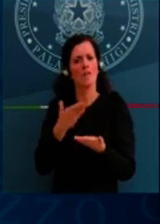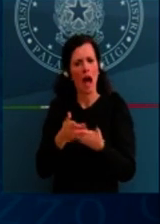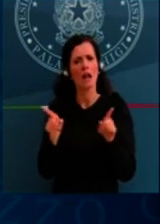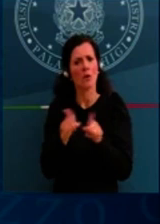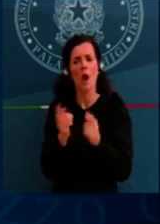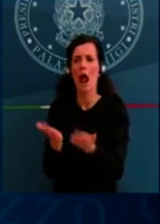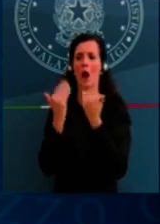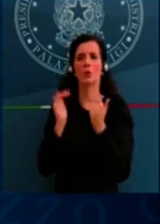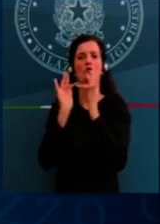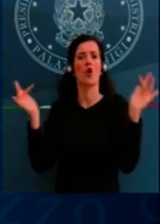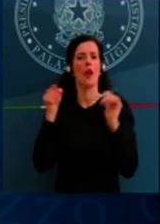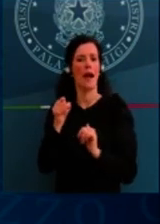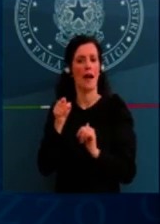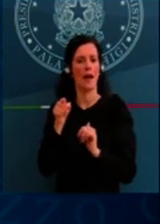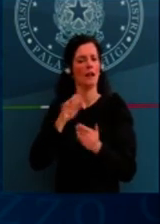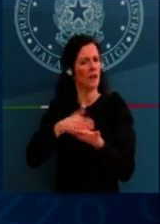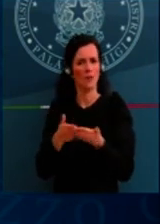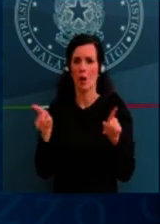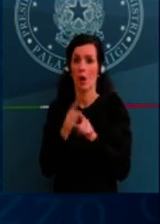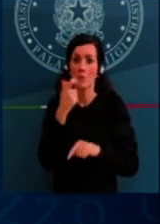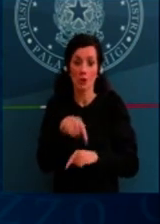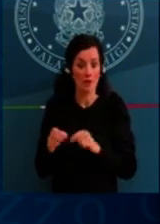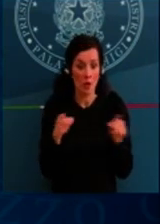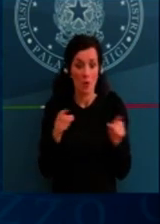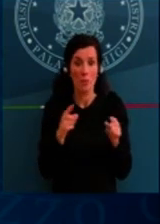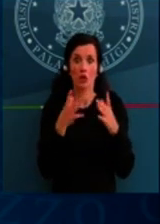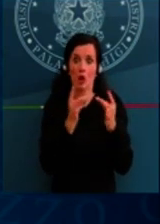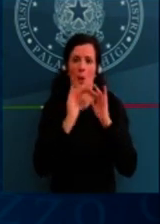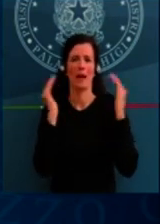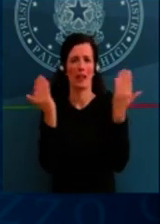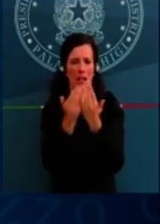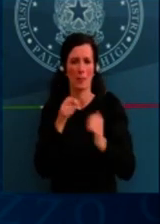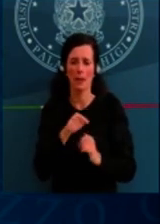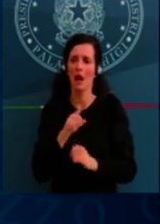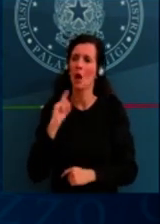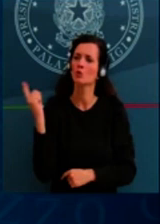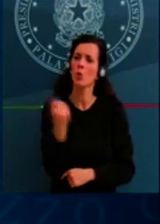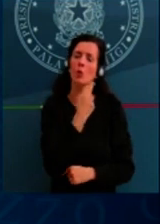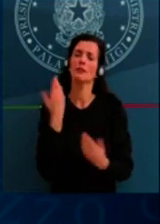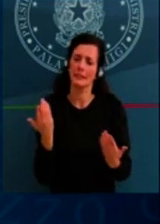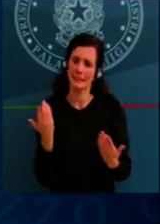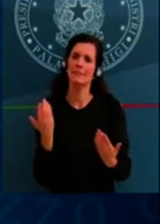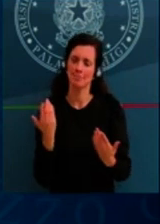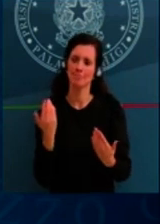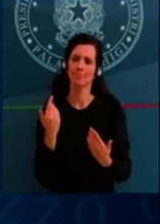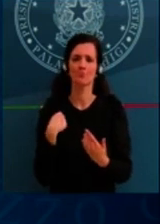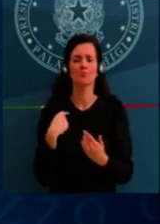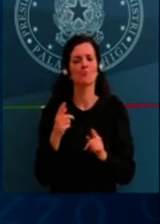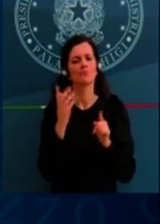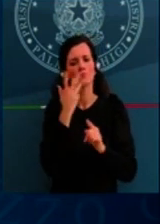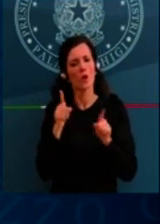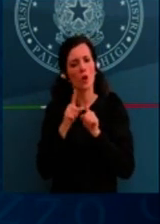contribuito a incrementare gli acquisti online adesso però dobbiamo favorire gli esercizi commerciali i negozianti gli esercizi di